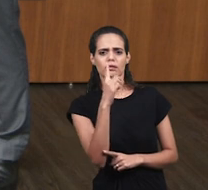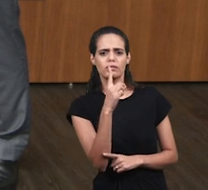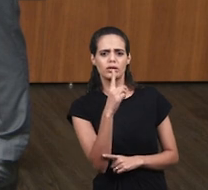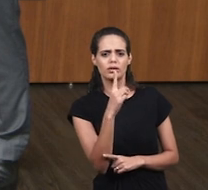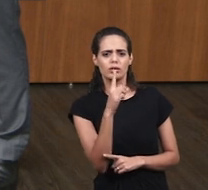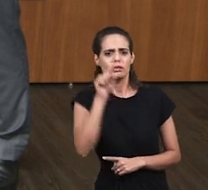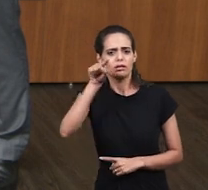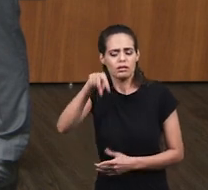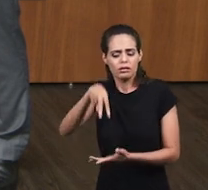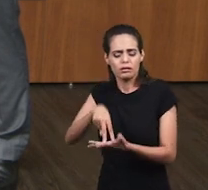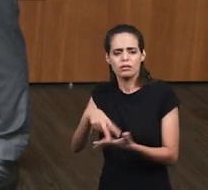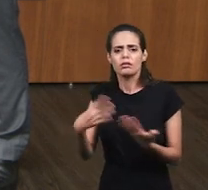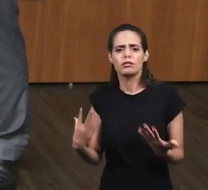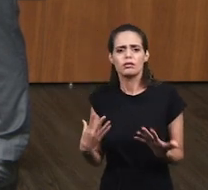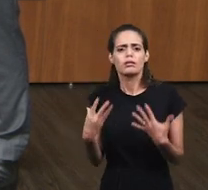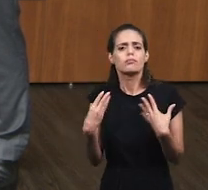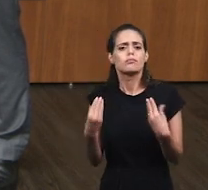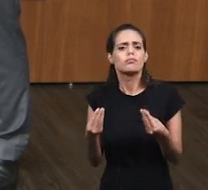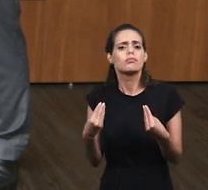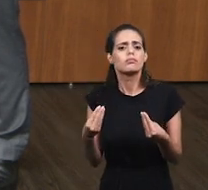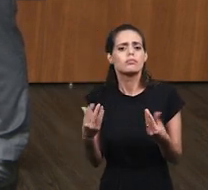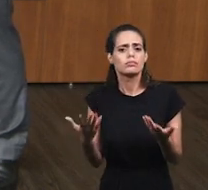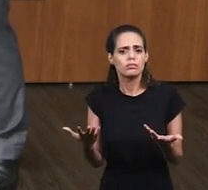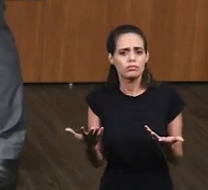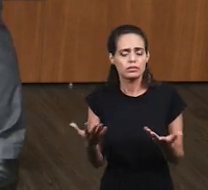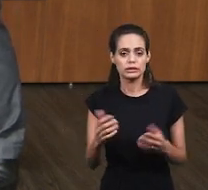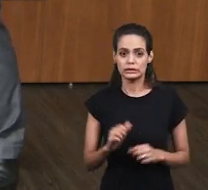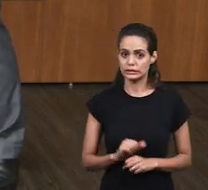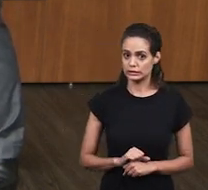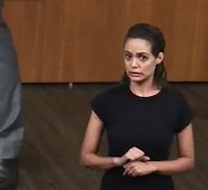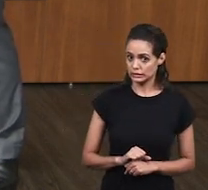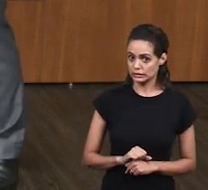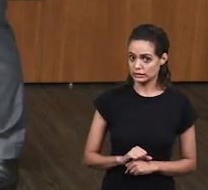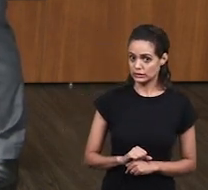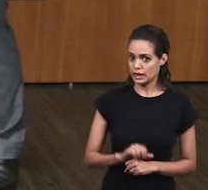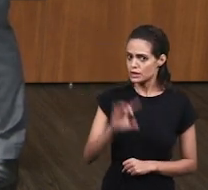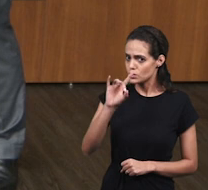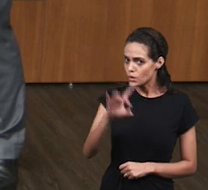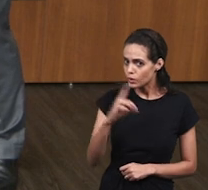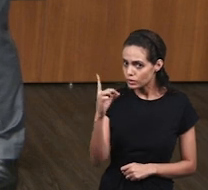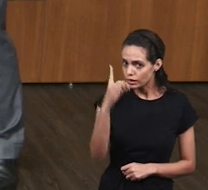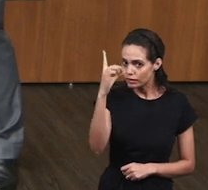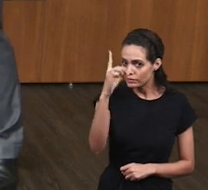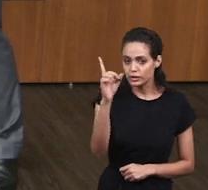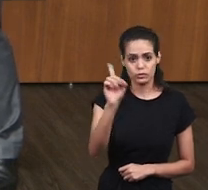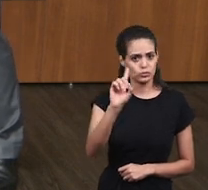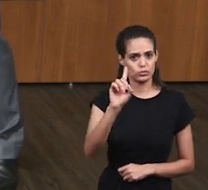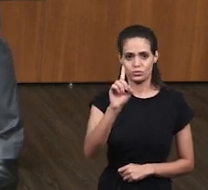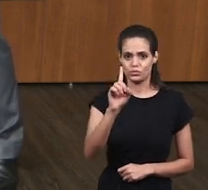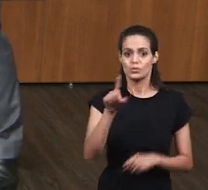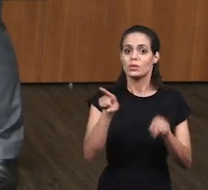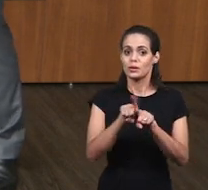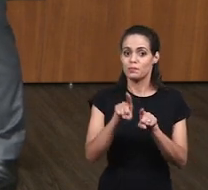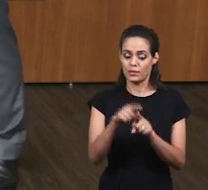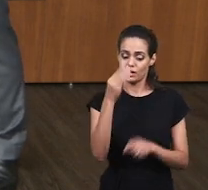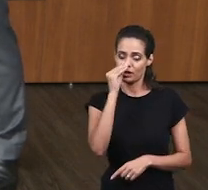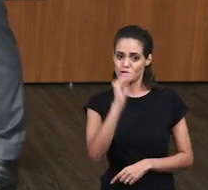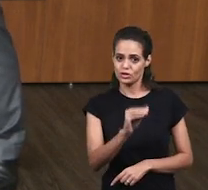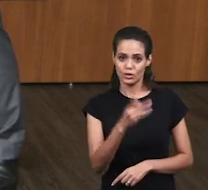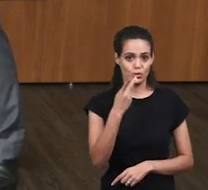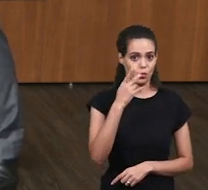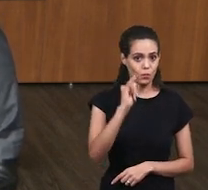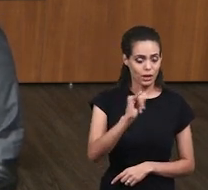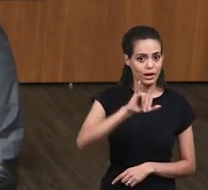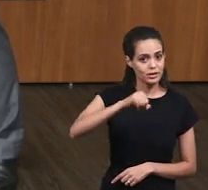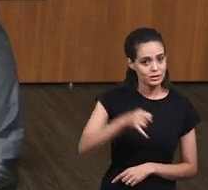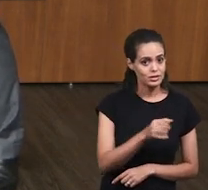train de contrarier pas seulement David, mais au Père, parce que le Père l'avait envoyé. Donc le texte que nous voyons dans la